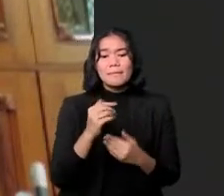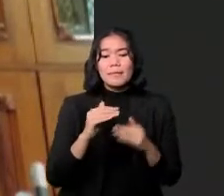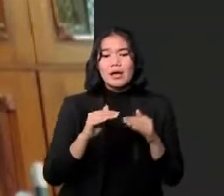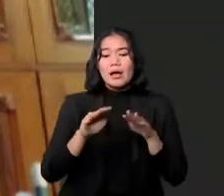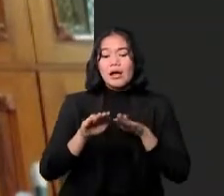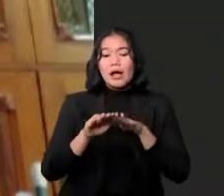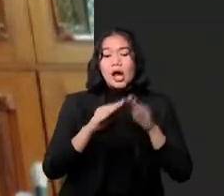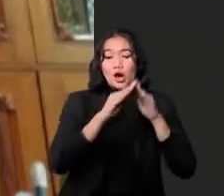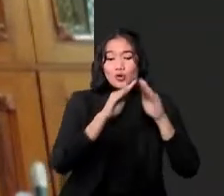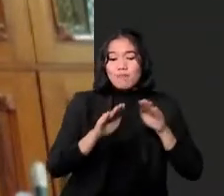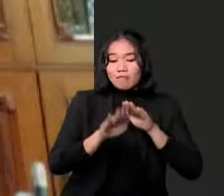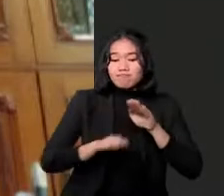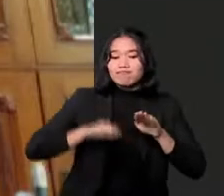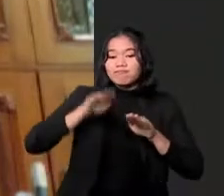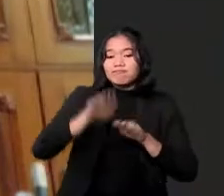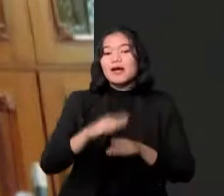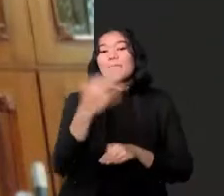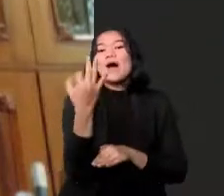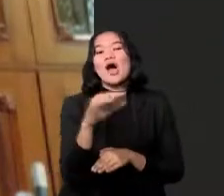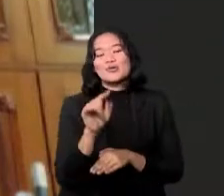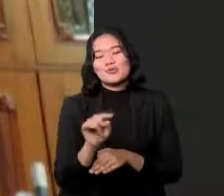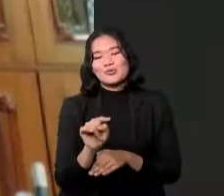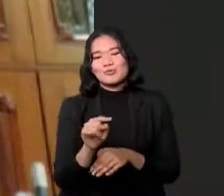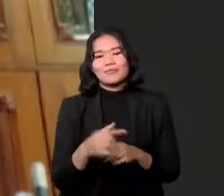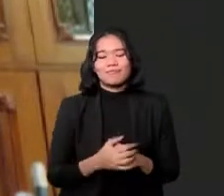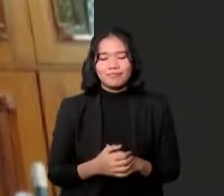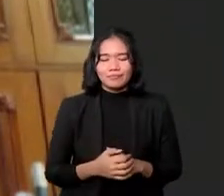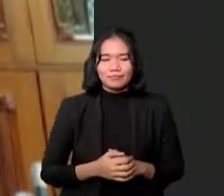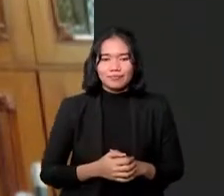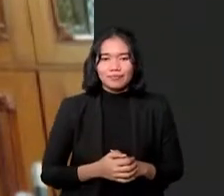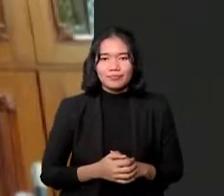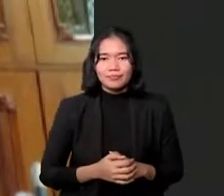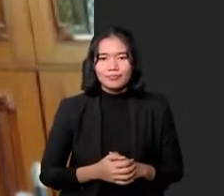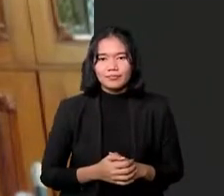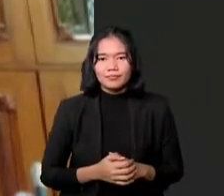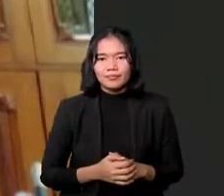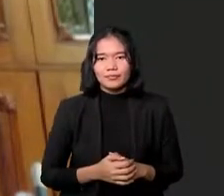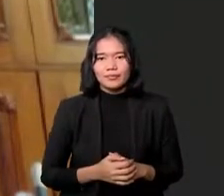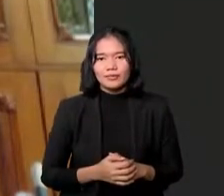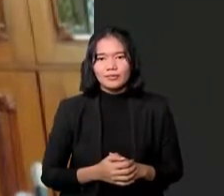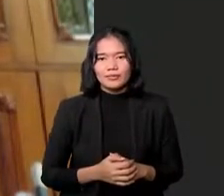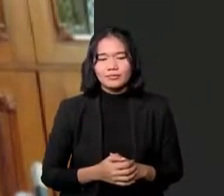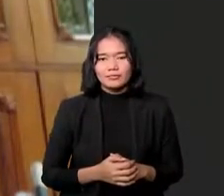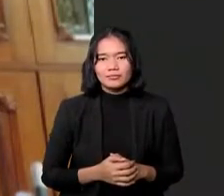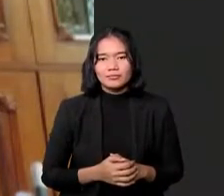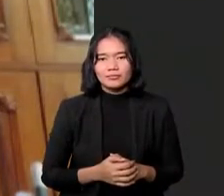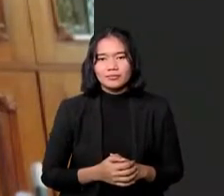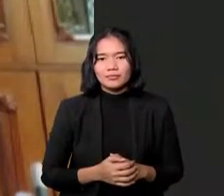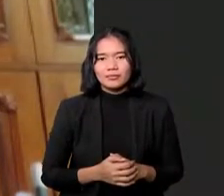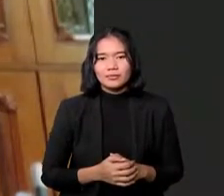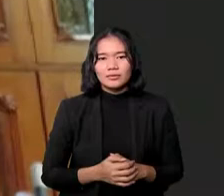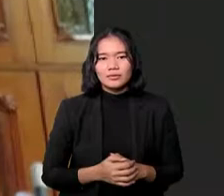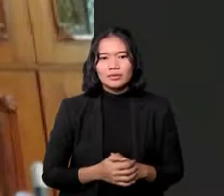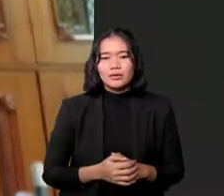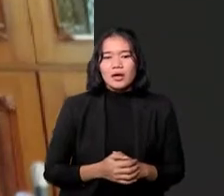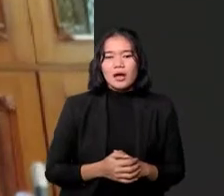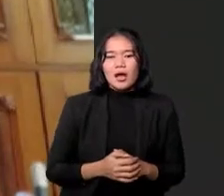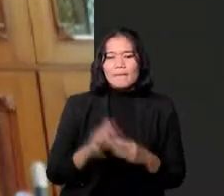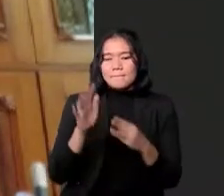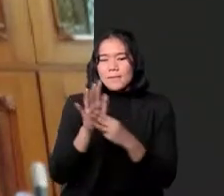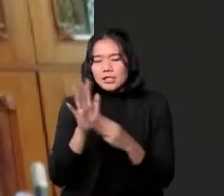melangkah pada rumah yang baru. Dan satu hal lagi, saya pikir janganlah menggunakan isu COVID